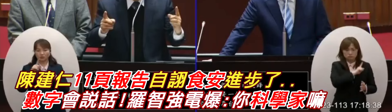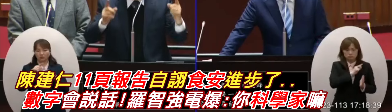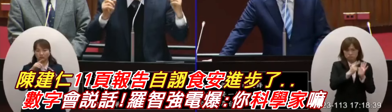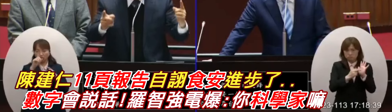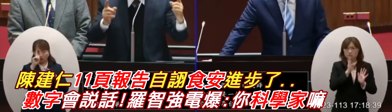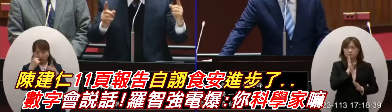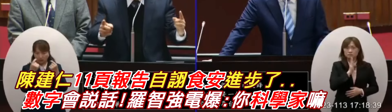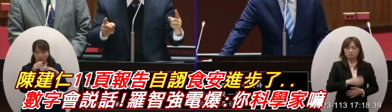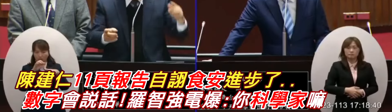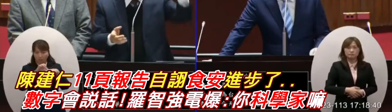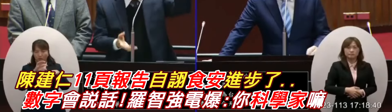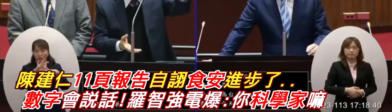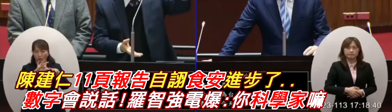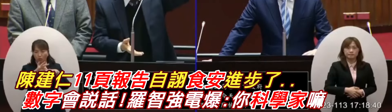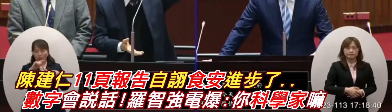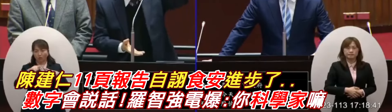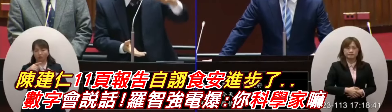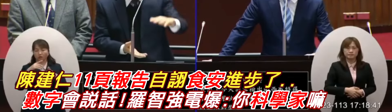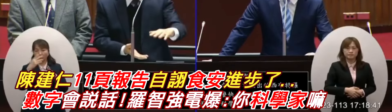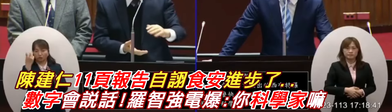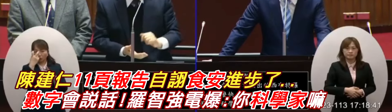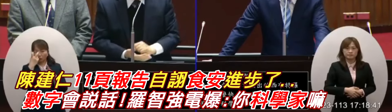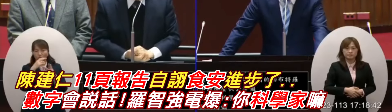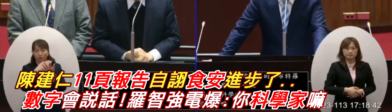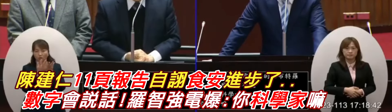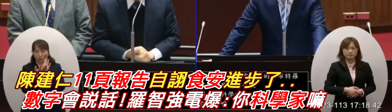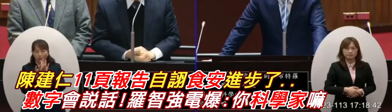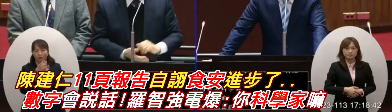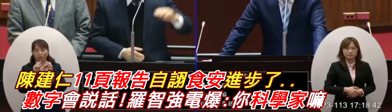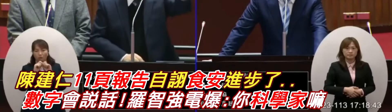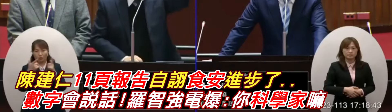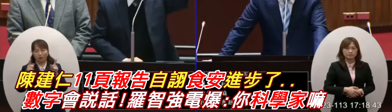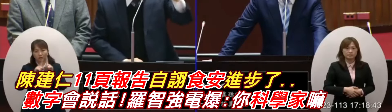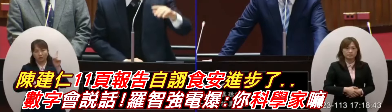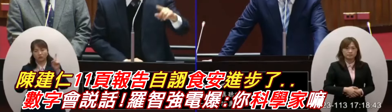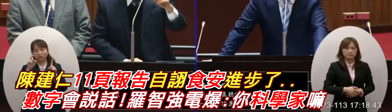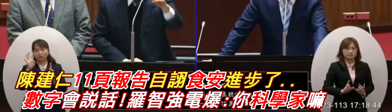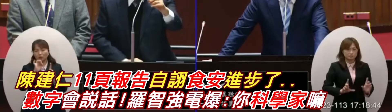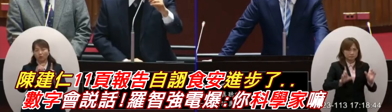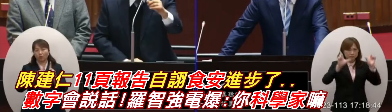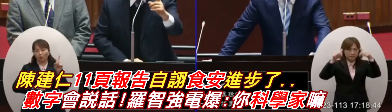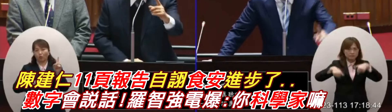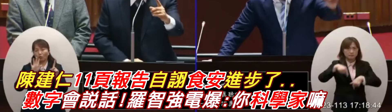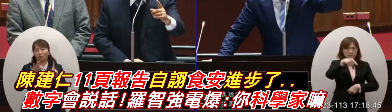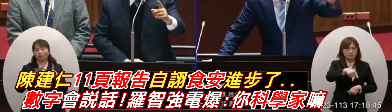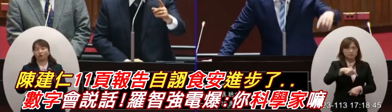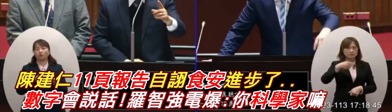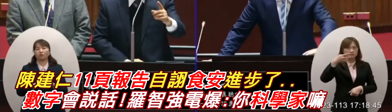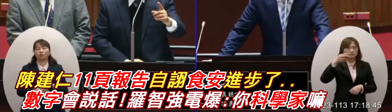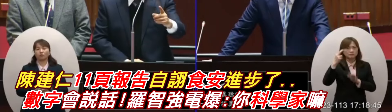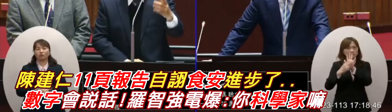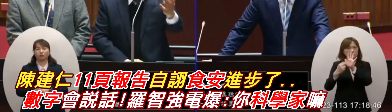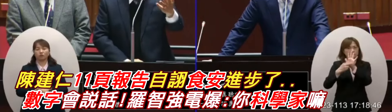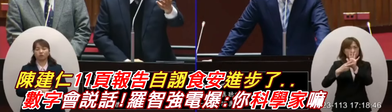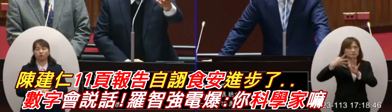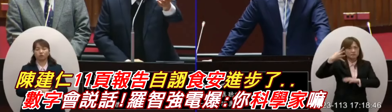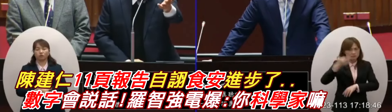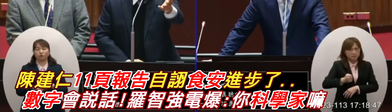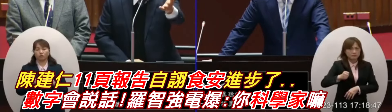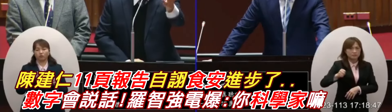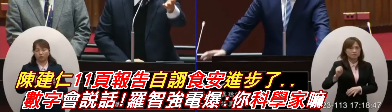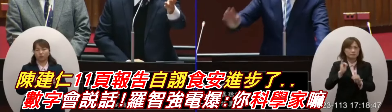体哦，检验出来的结果会相差十几倍。 今天一整天你重复讲这些，大家都听到了。 对，